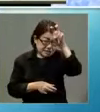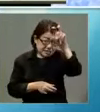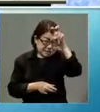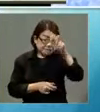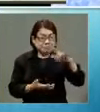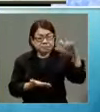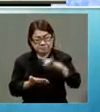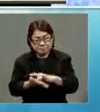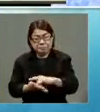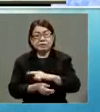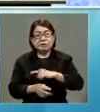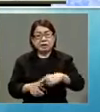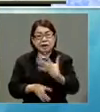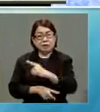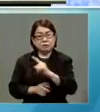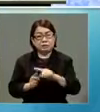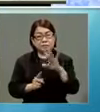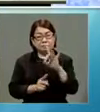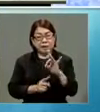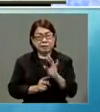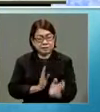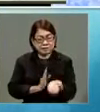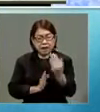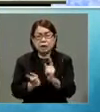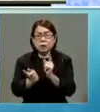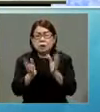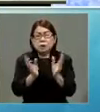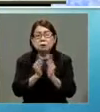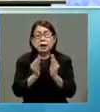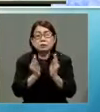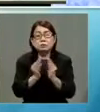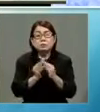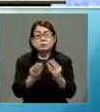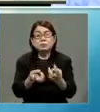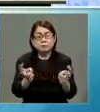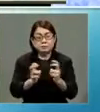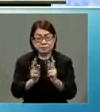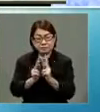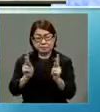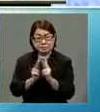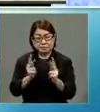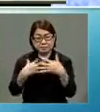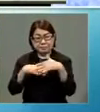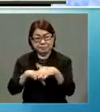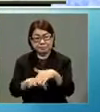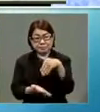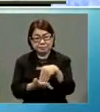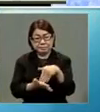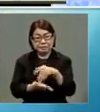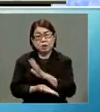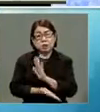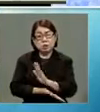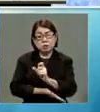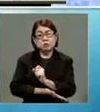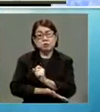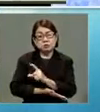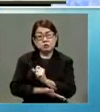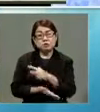ภาคมเมื่อเช้าก็คุยกันในที่ประชุมของคณะกรรมการประสานงานกลางของสบคนะครับก็พบ